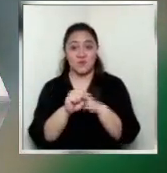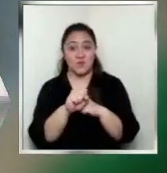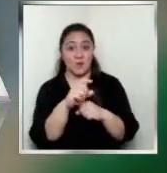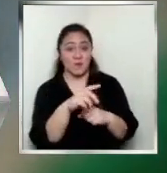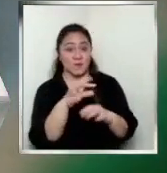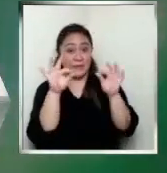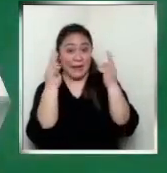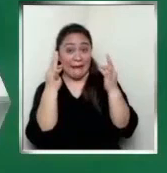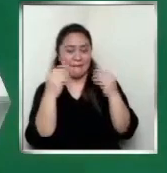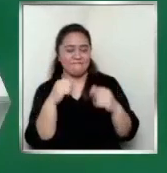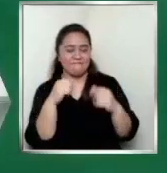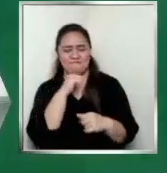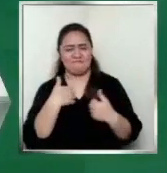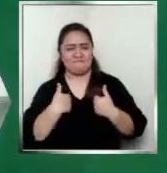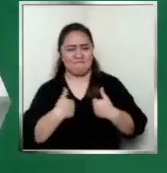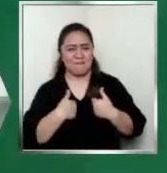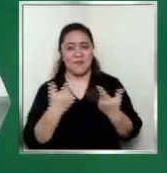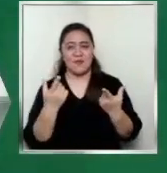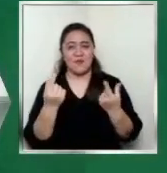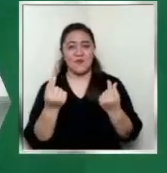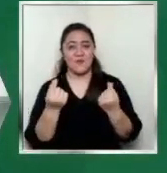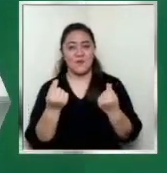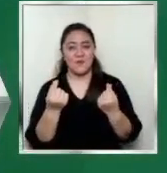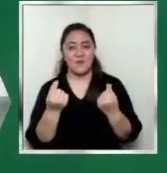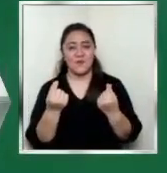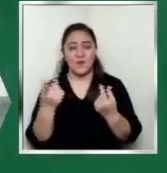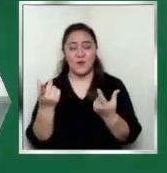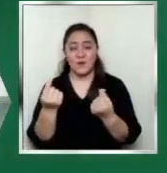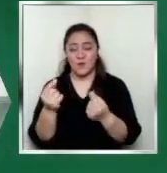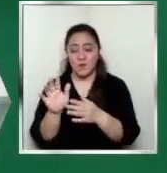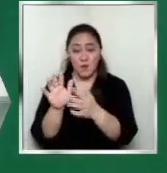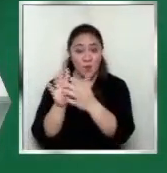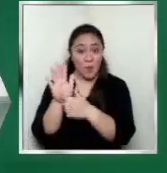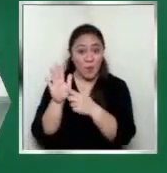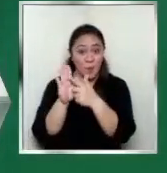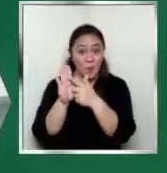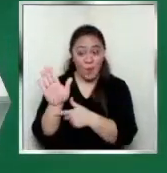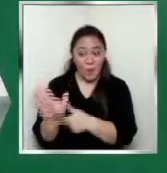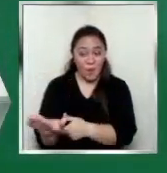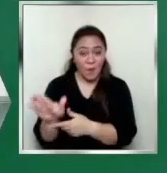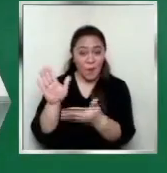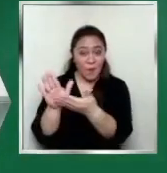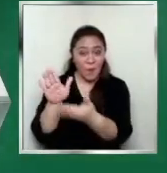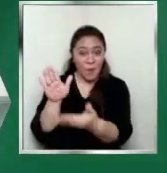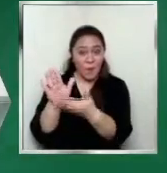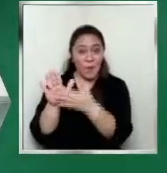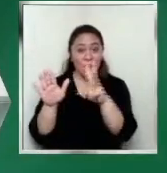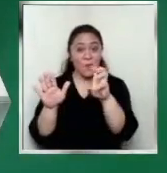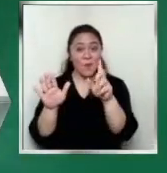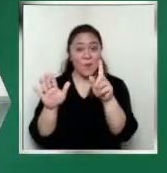lamig. Ang ginawa na lang ni Cutie, ang post na lang niya ang kanyang binasa na nasundan pa ng cute na